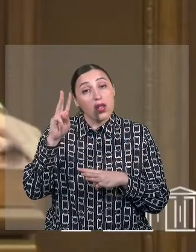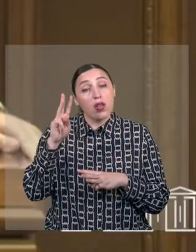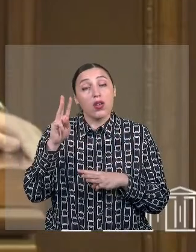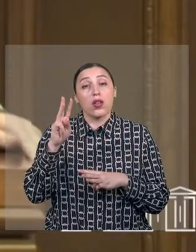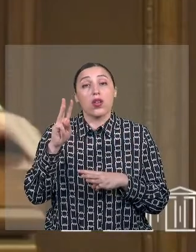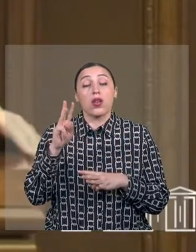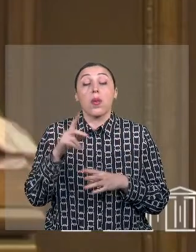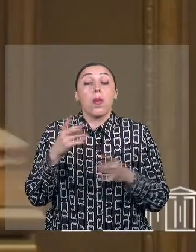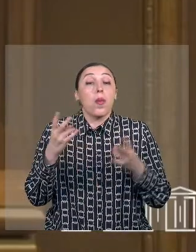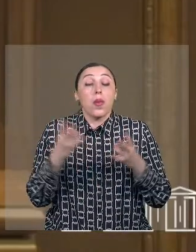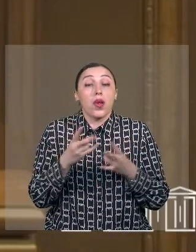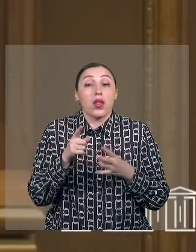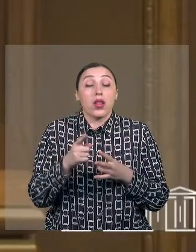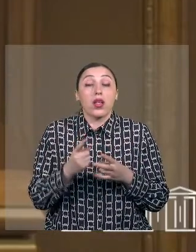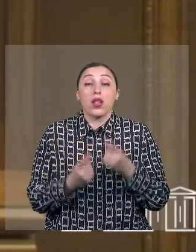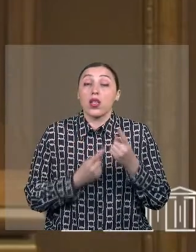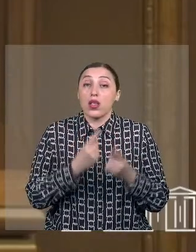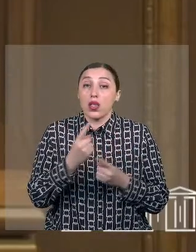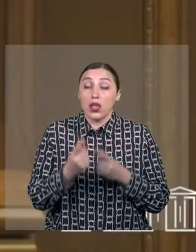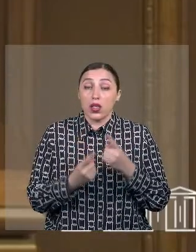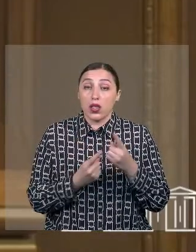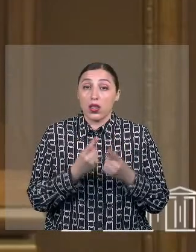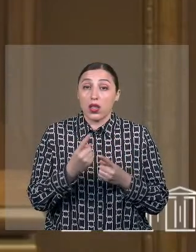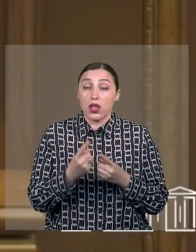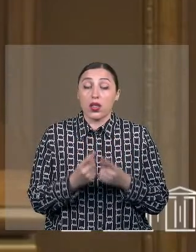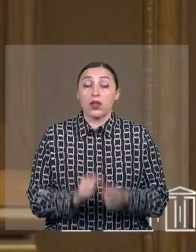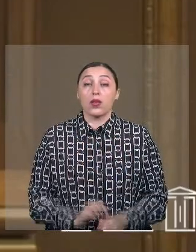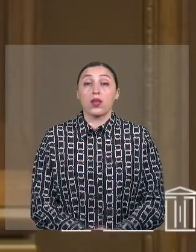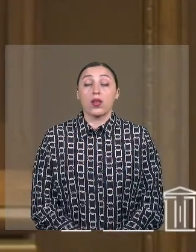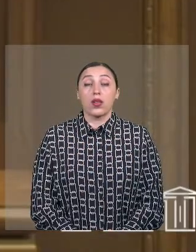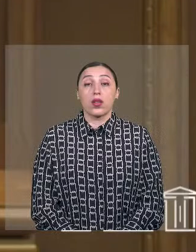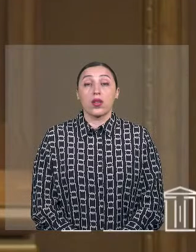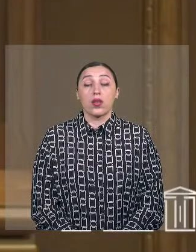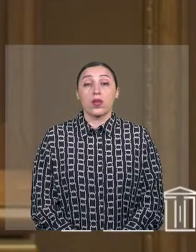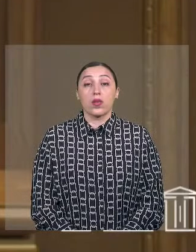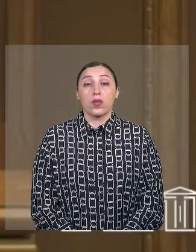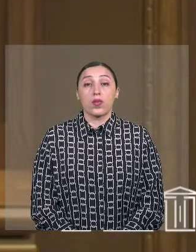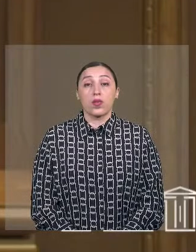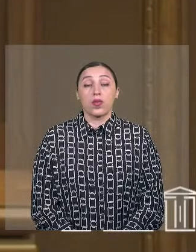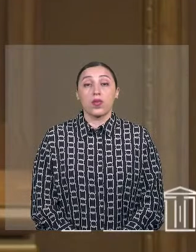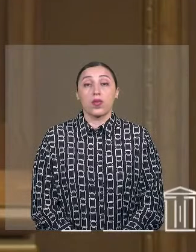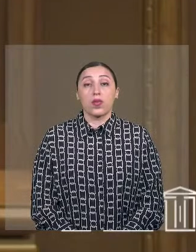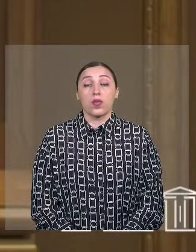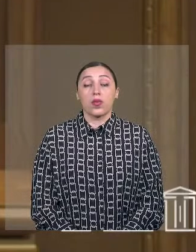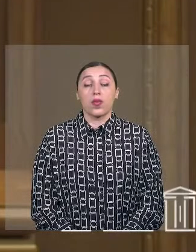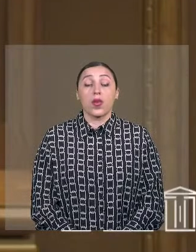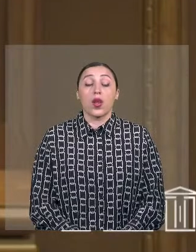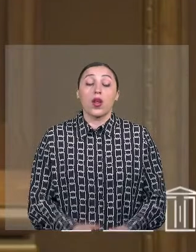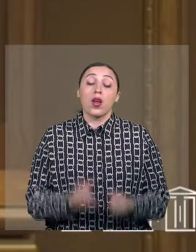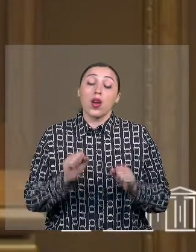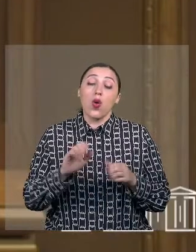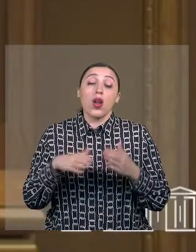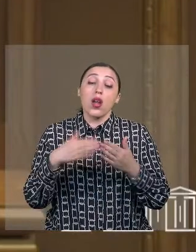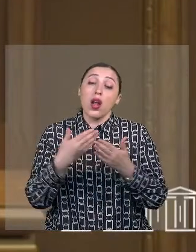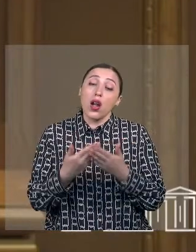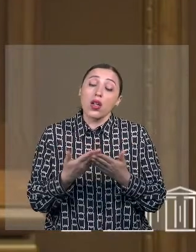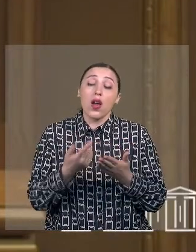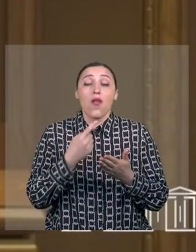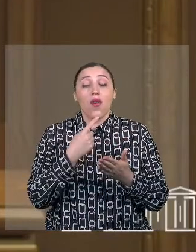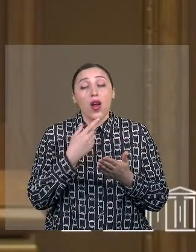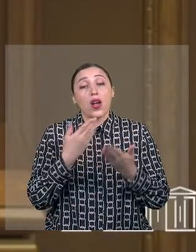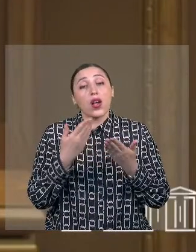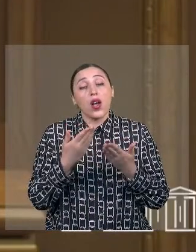ինչ ձևերով է դա հնարավոր անել, կարող է լինել վարկած կամ առաջարկ կամ մոտեցում, որ